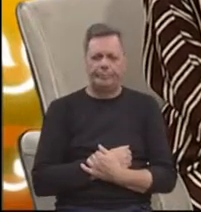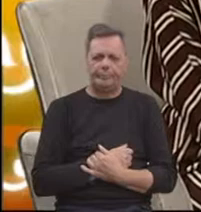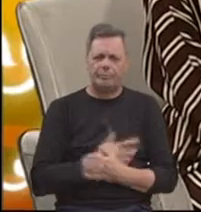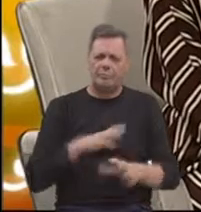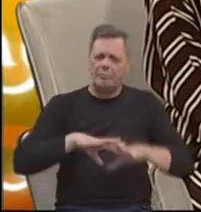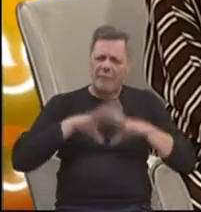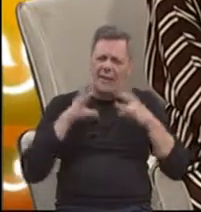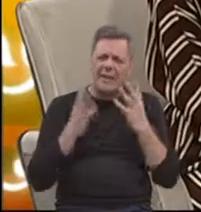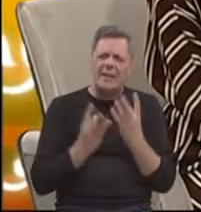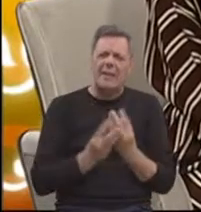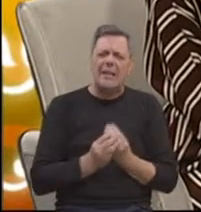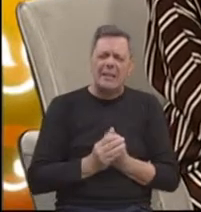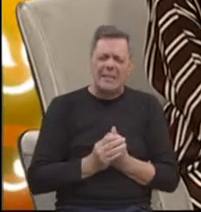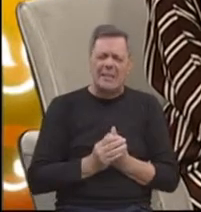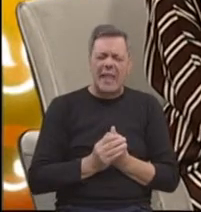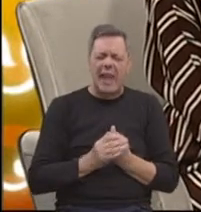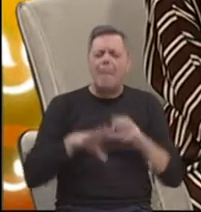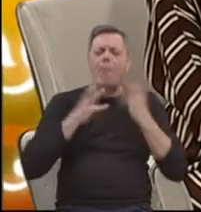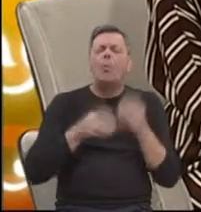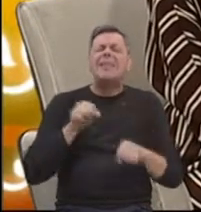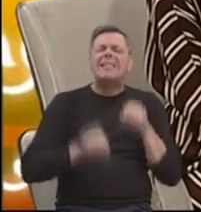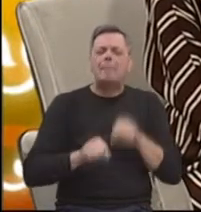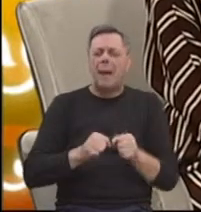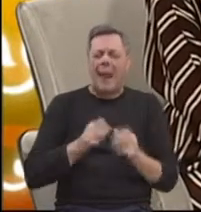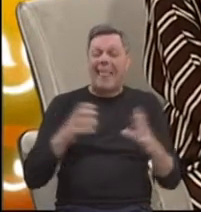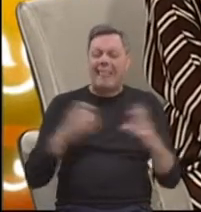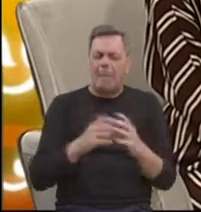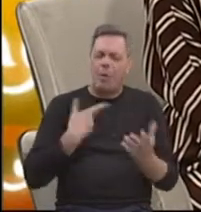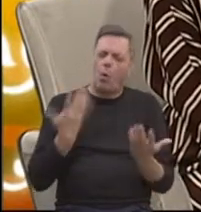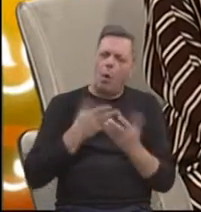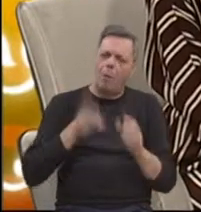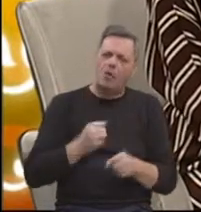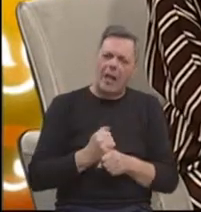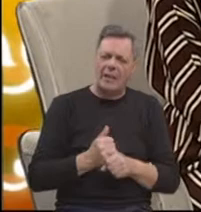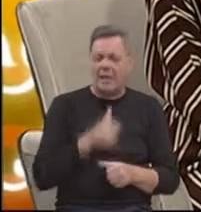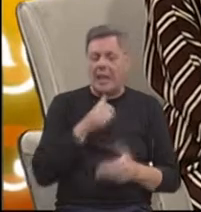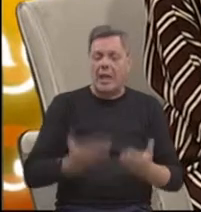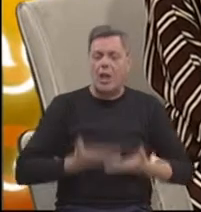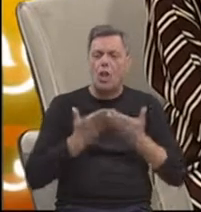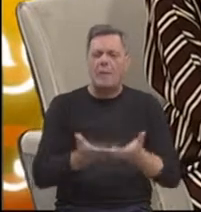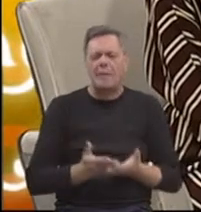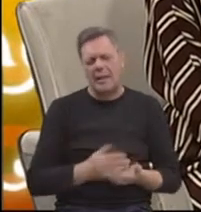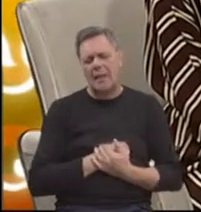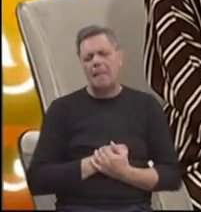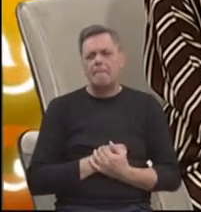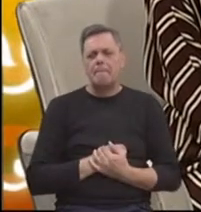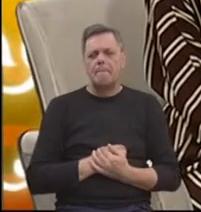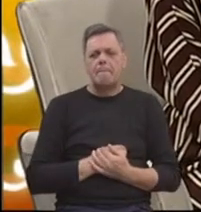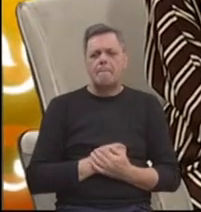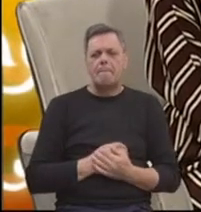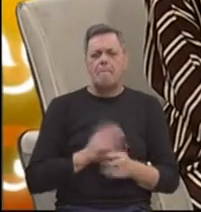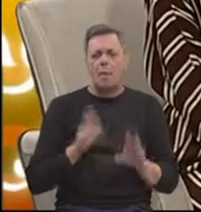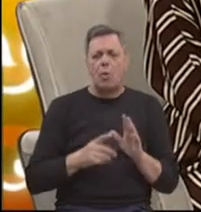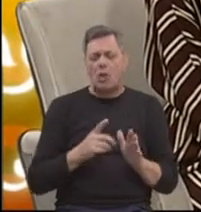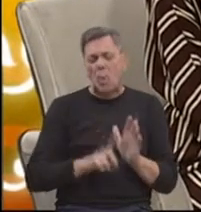nekakav multidisciplinarni tim koji u biti može raditi i doprinijeti. Možda su